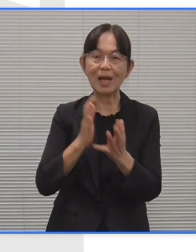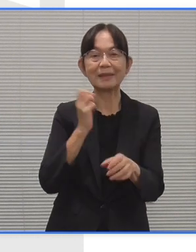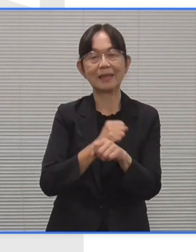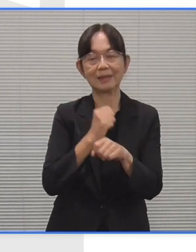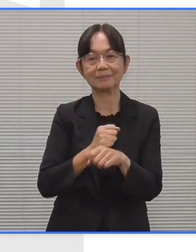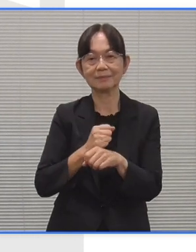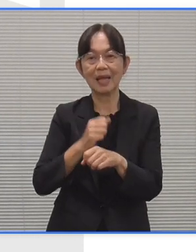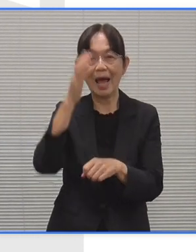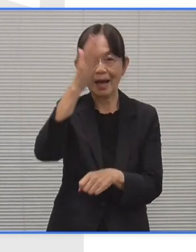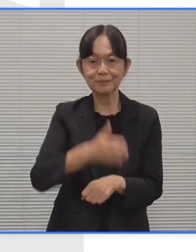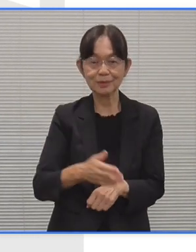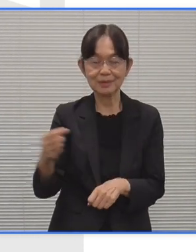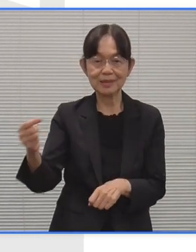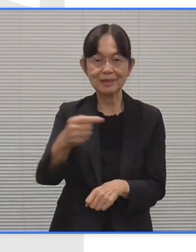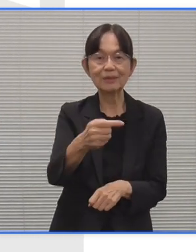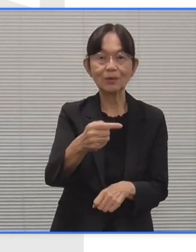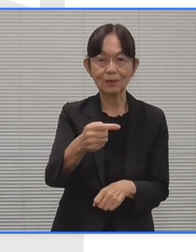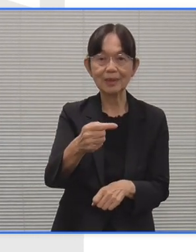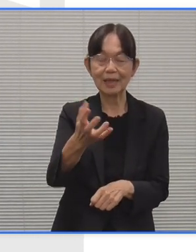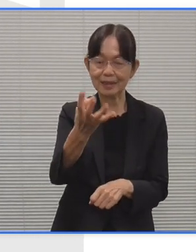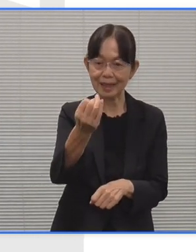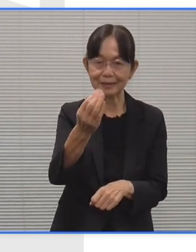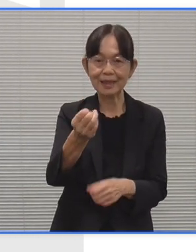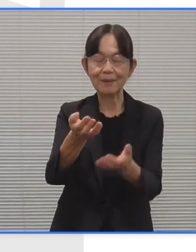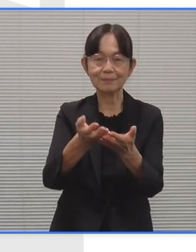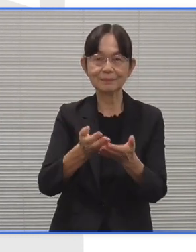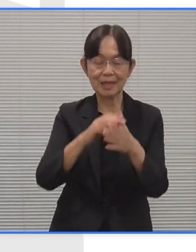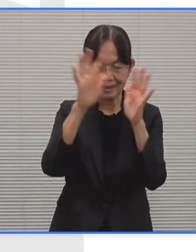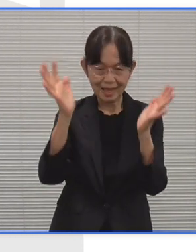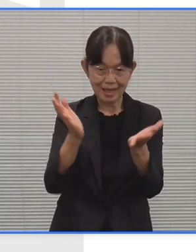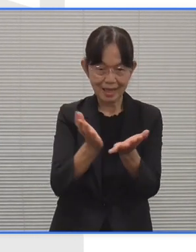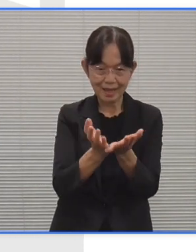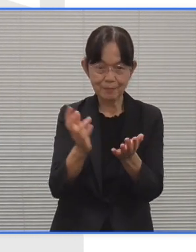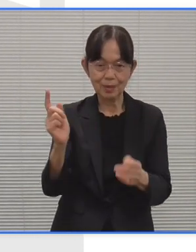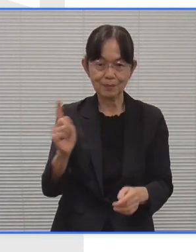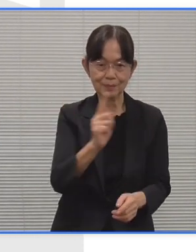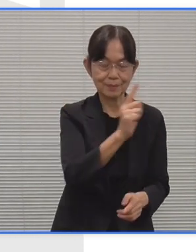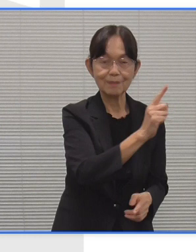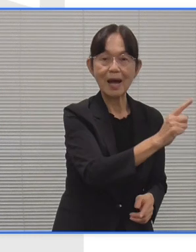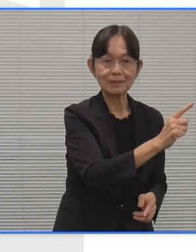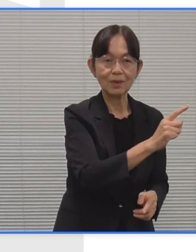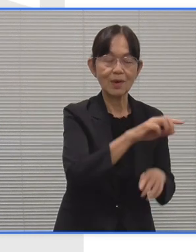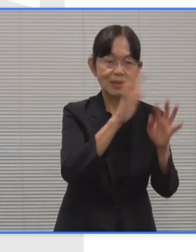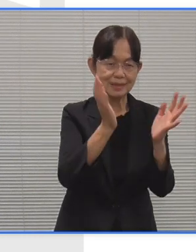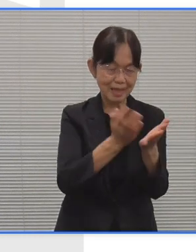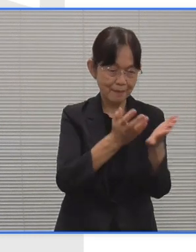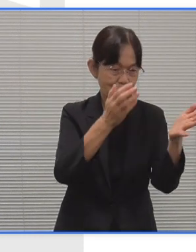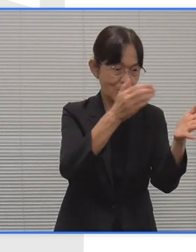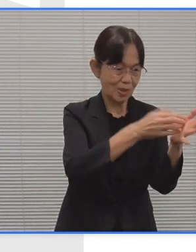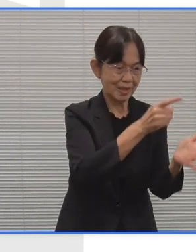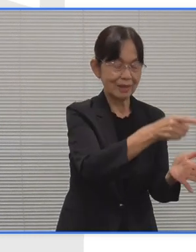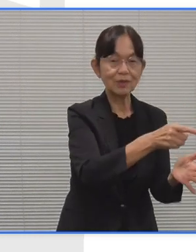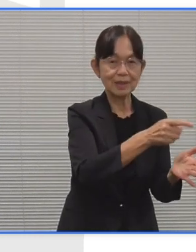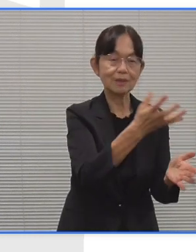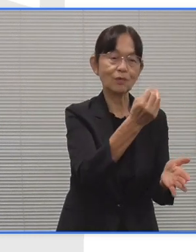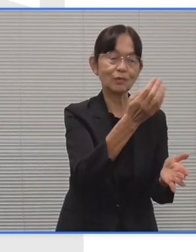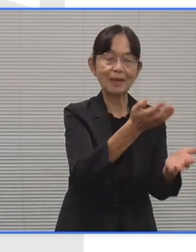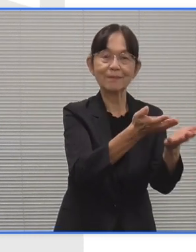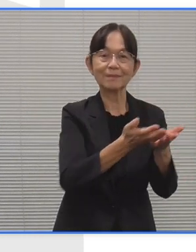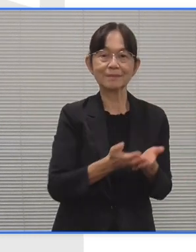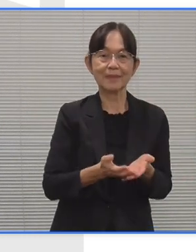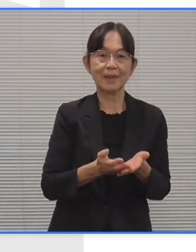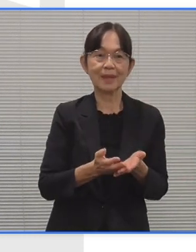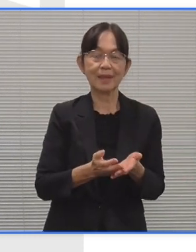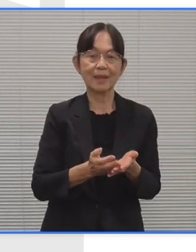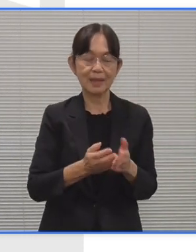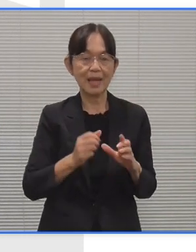分行ったところで得点があります。全部行くとまた全部行った時の得点がありまして、例えばアニメイトさ